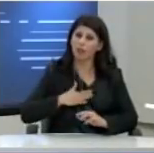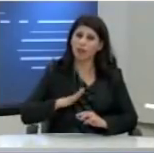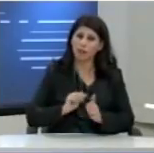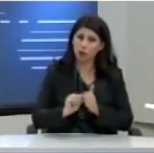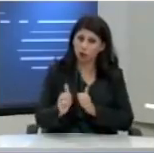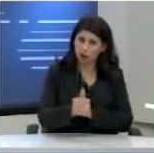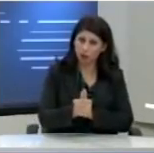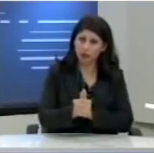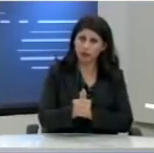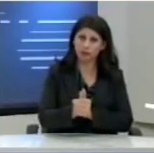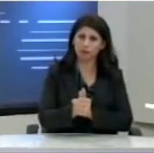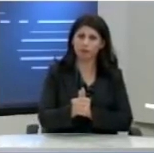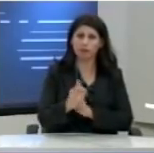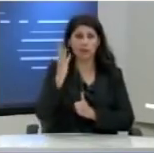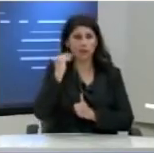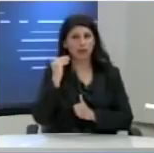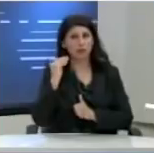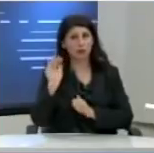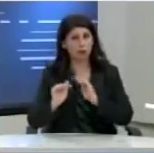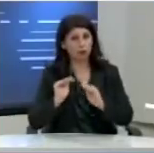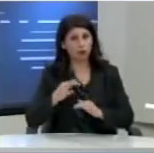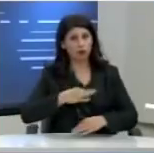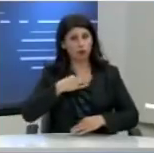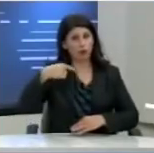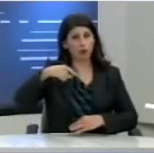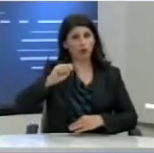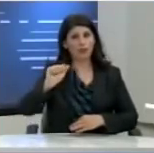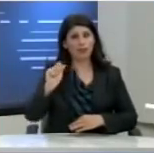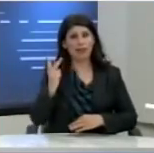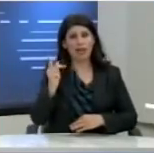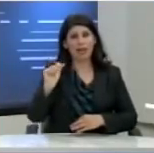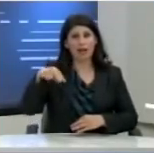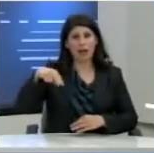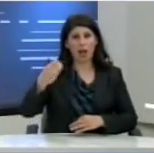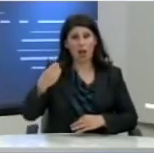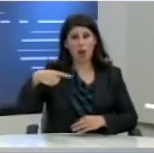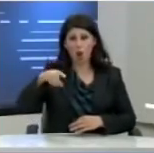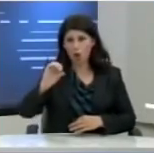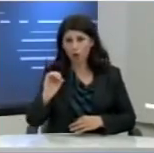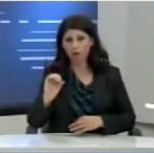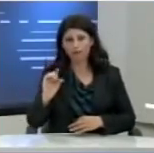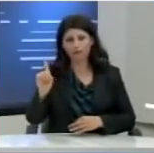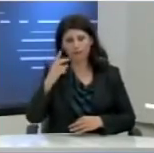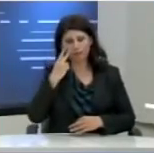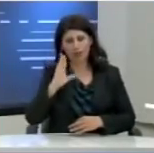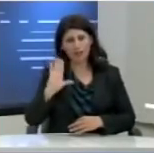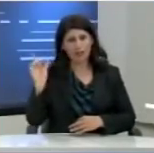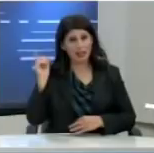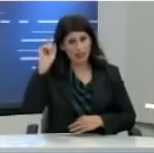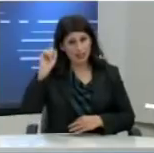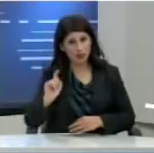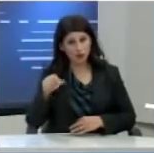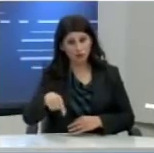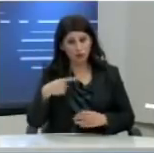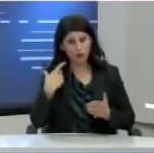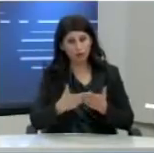προτεραιότητά μας. Σας άκουσα που ρωτήσατε τον κύριο Τσακαλώτο. Κοιτάξτε, ίσως αυτό να φανερώνει και